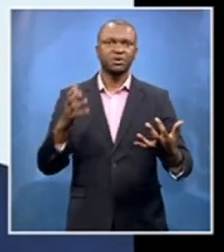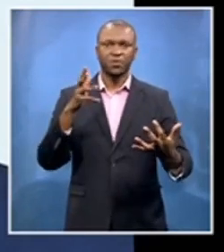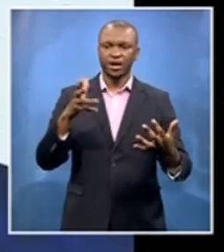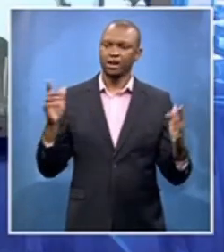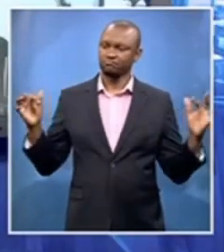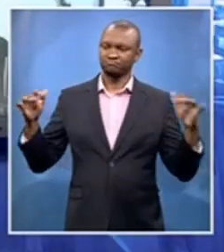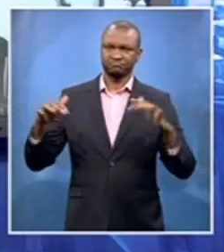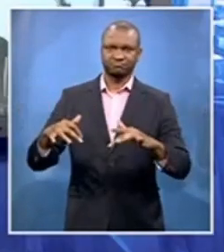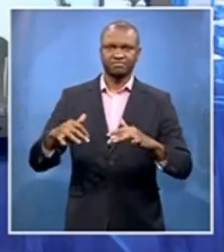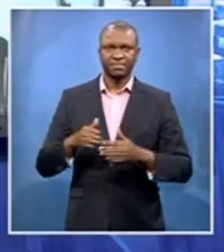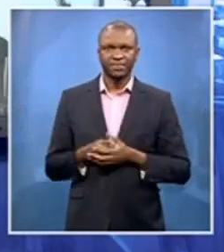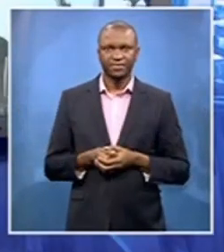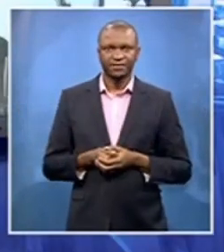leMaSwati.